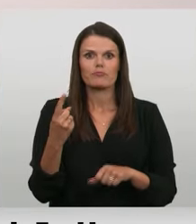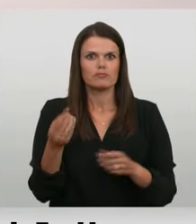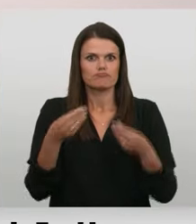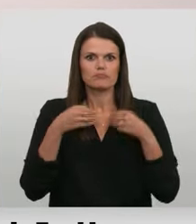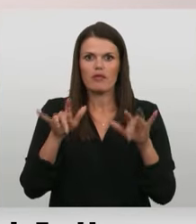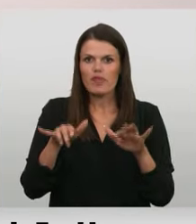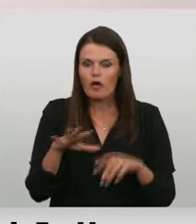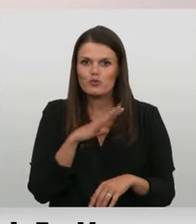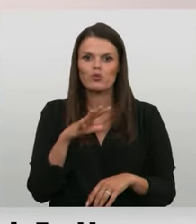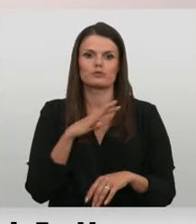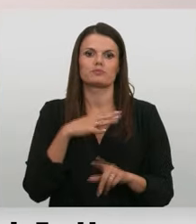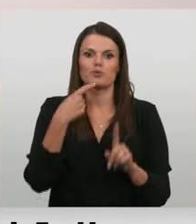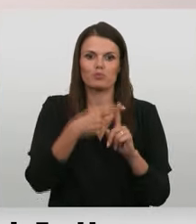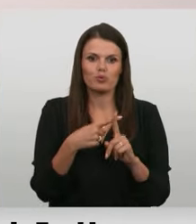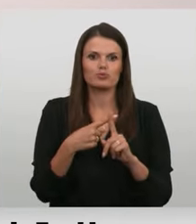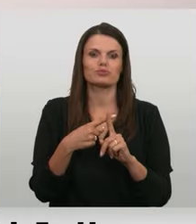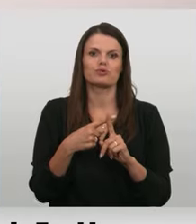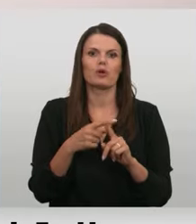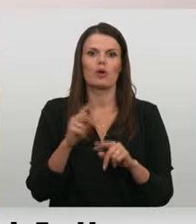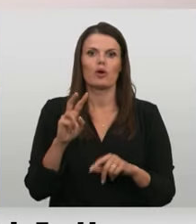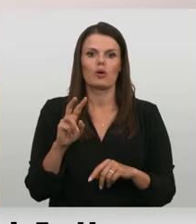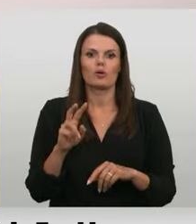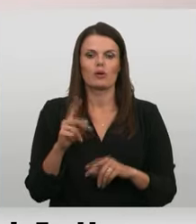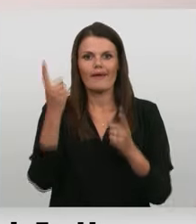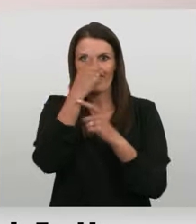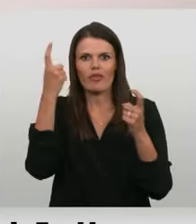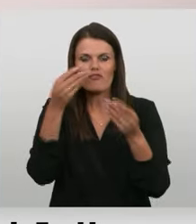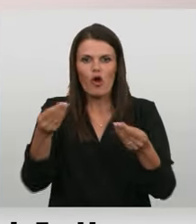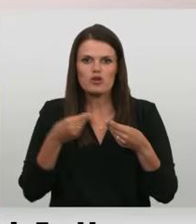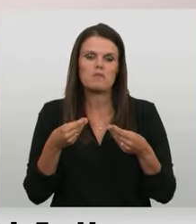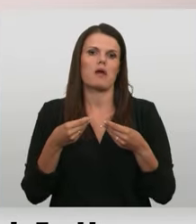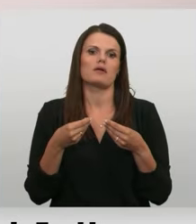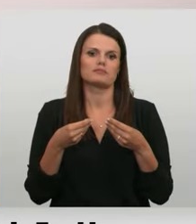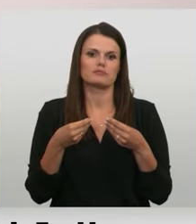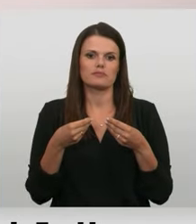jā, bija plus otrajā šitā informācijā.